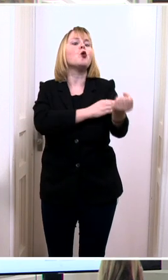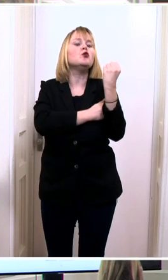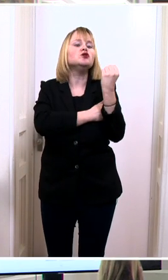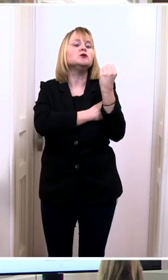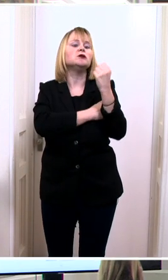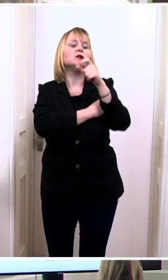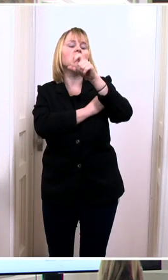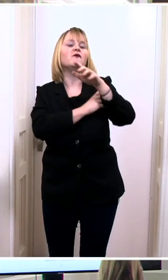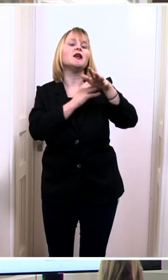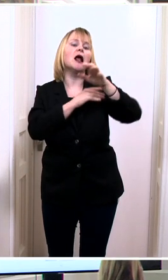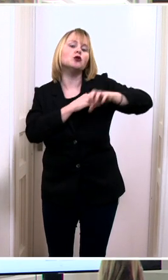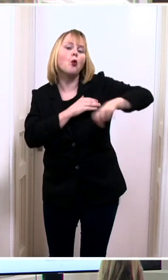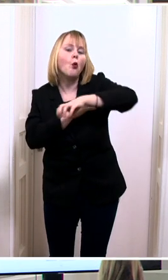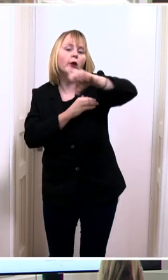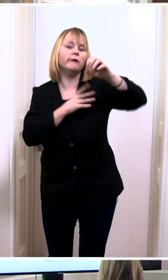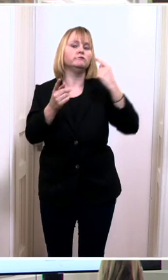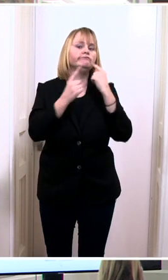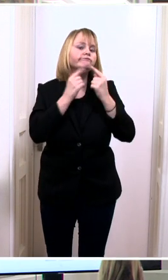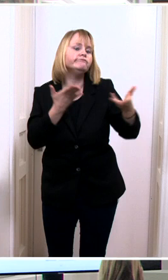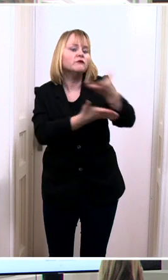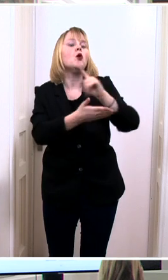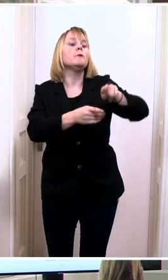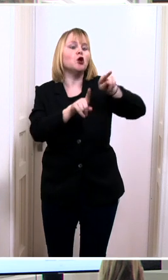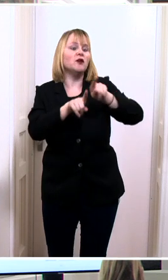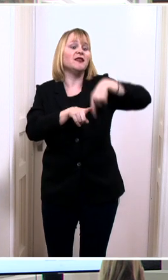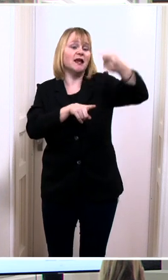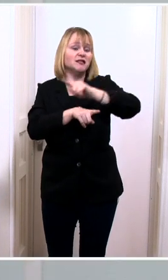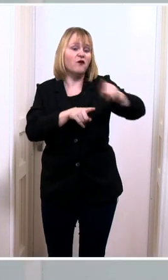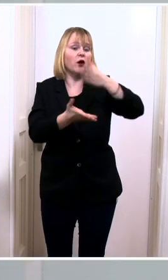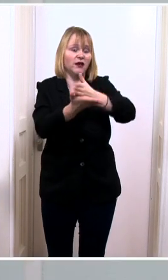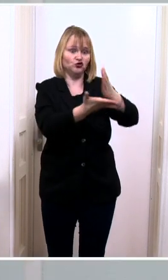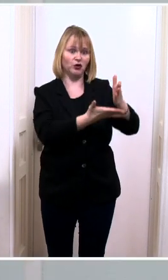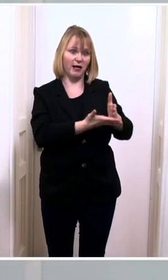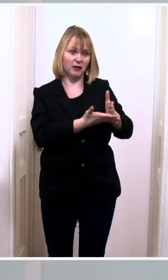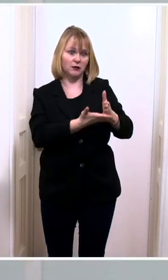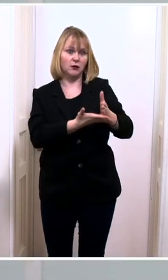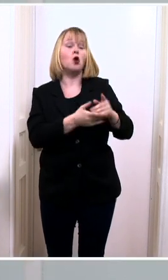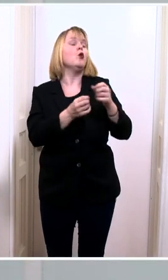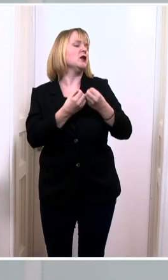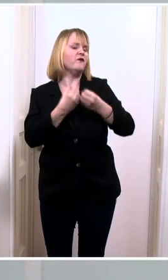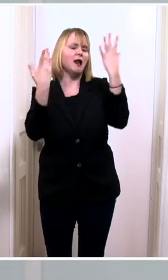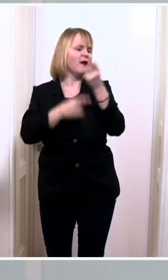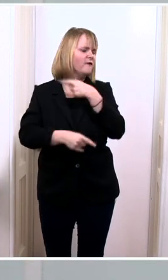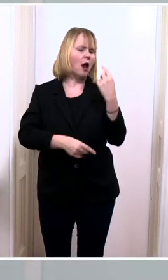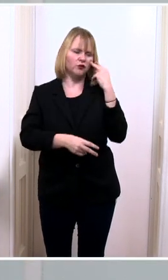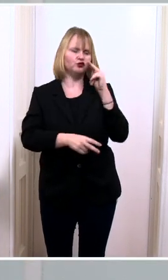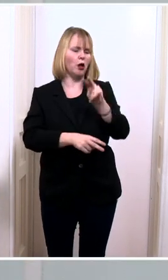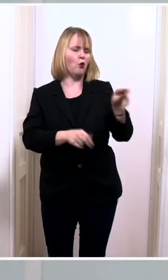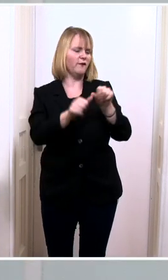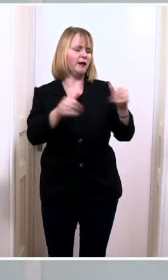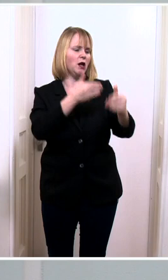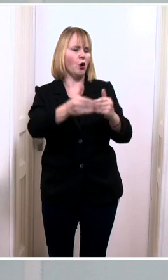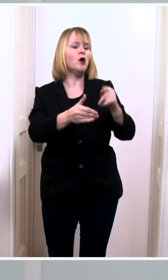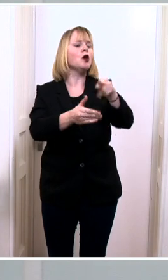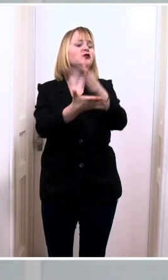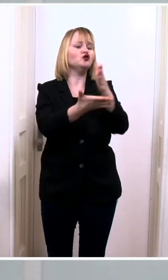und wird dann nächste Woche den Entscheid fällen. Und wir werden natürlich die ganze Lage entsprechend auch mit berücksichtigen und auch die